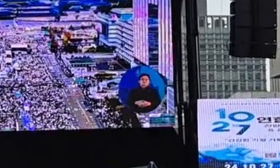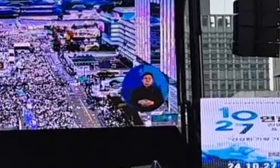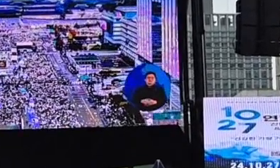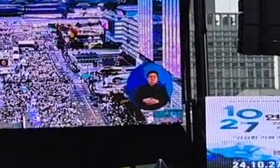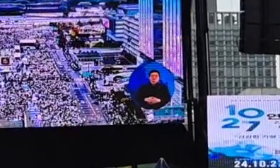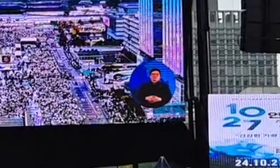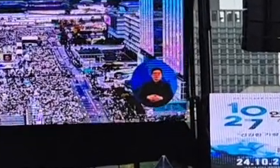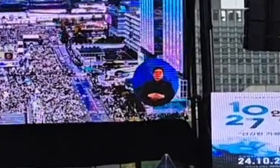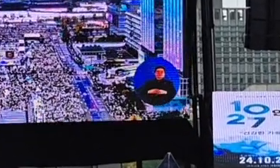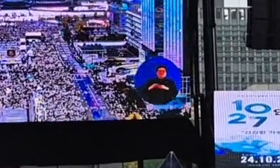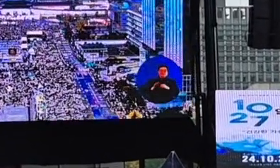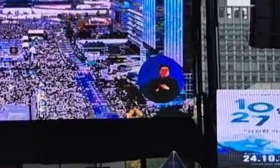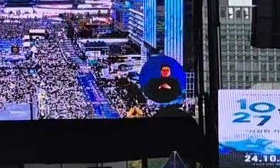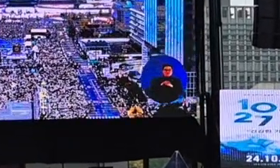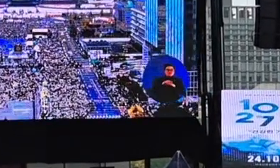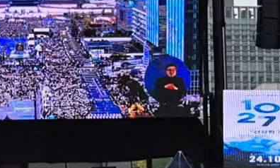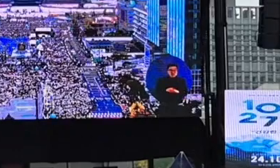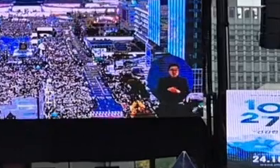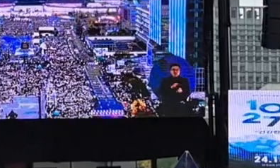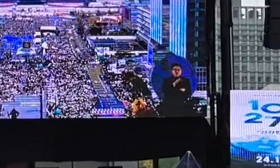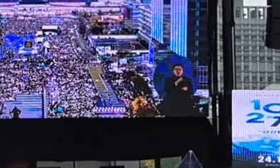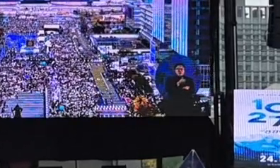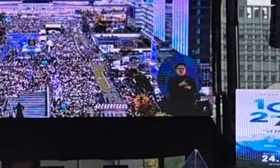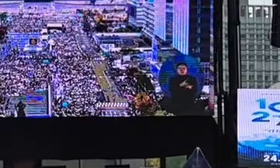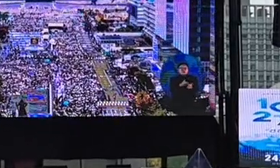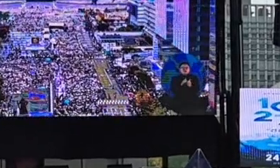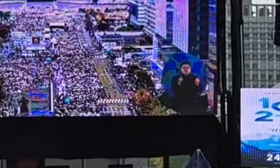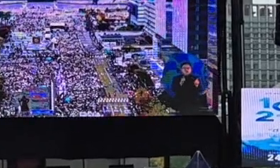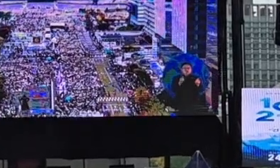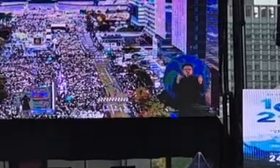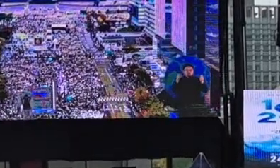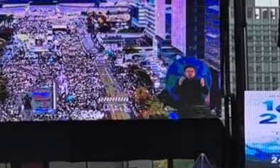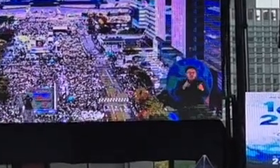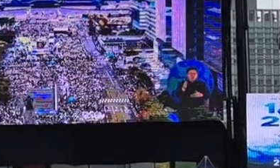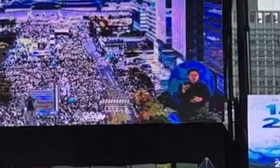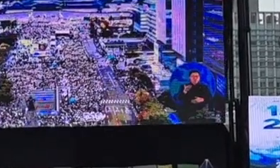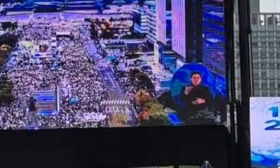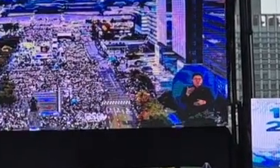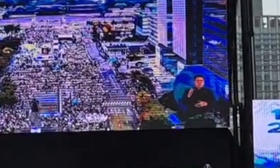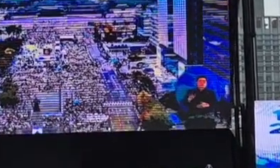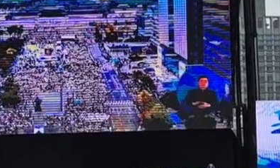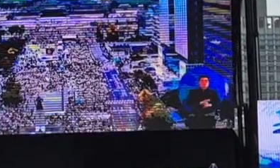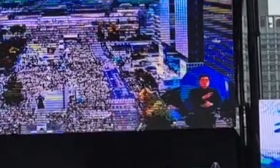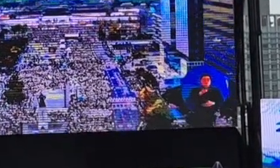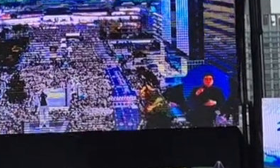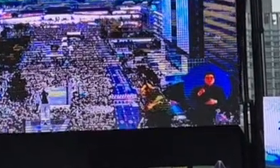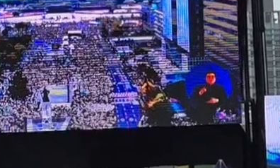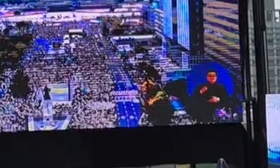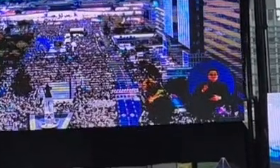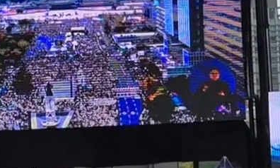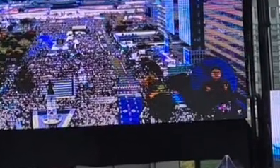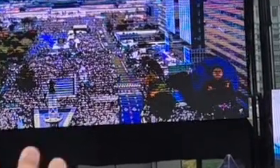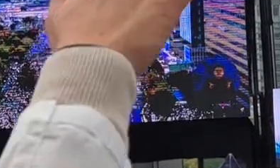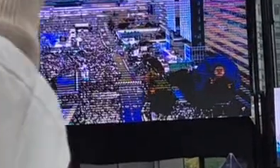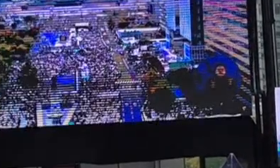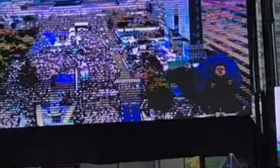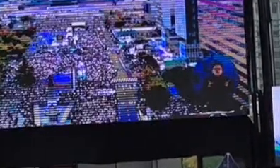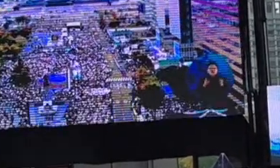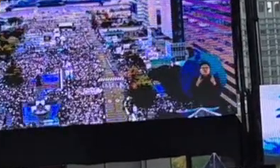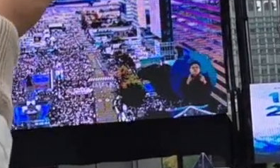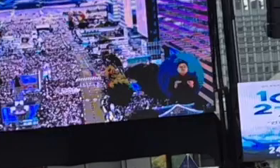전 세계 외신들이 주목하게 될 것입니다. 우리는 포괄적 차별금지법이 통과되지 않았음에도